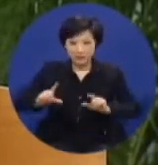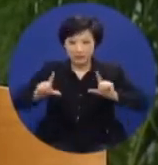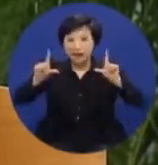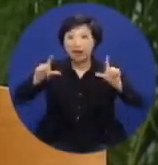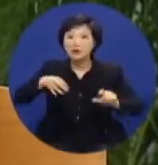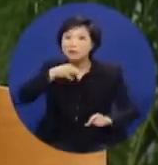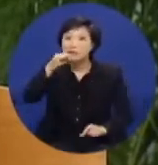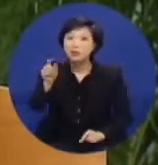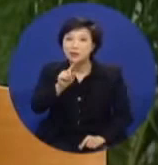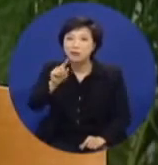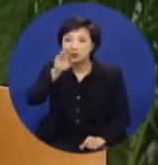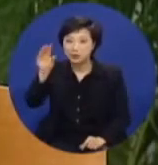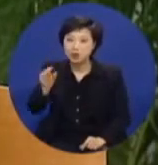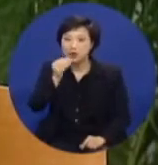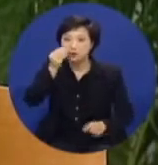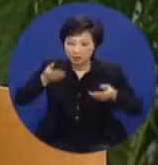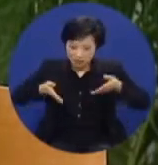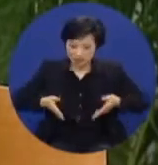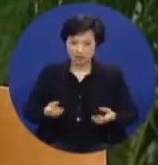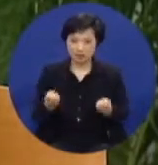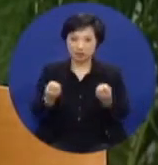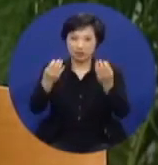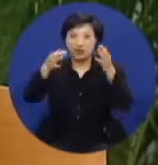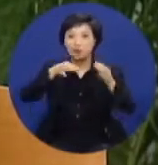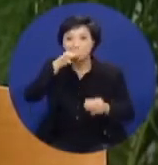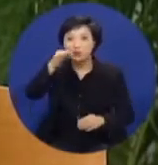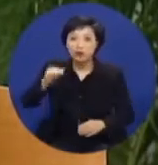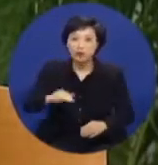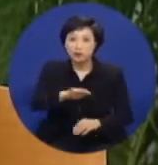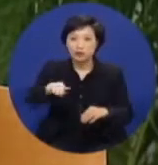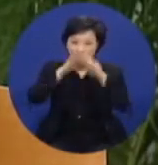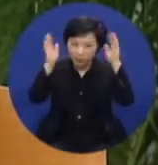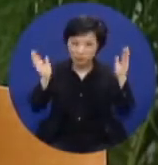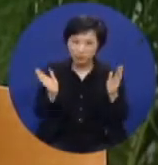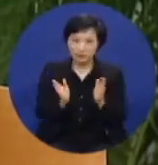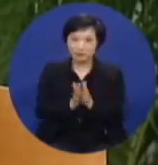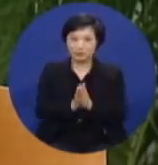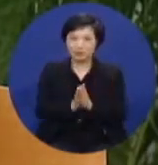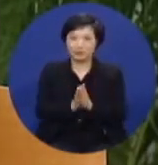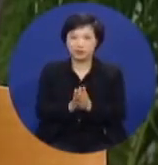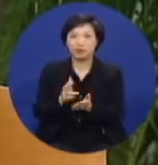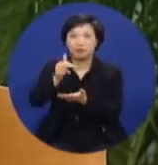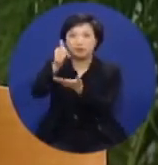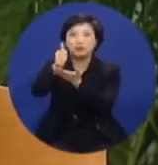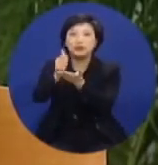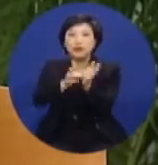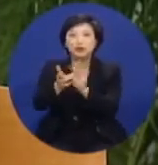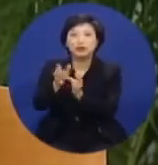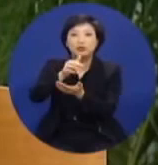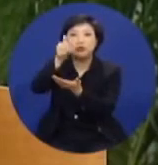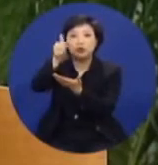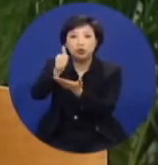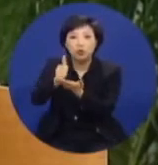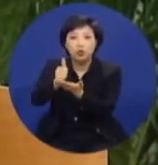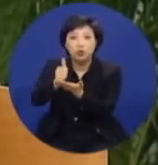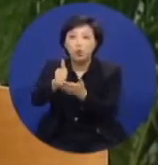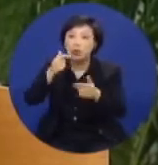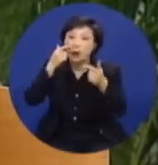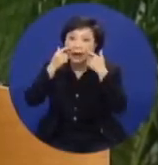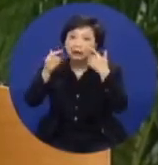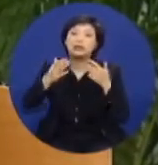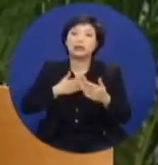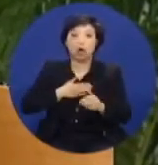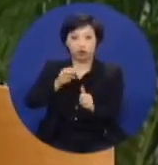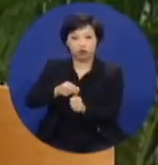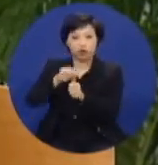성탄 격 이라고 합니다 우리 모두 주의할 수 글이 또 확실한